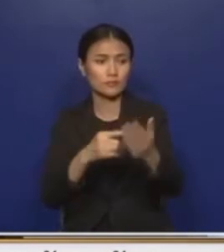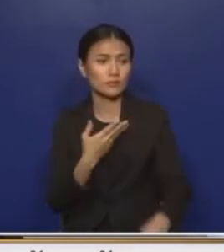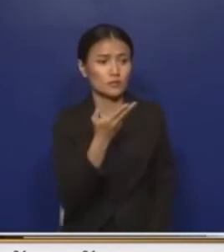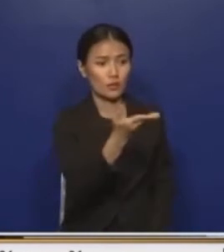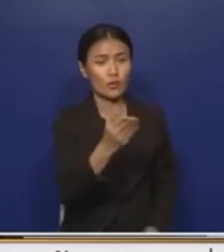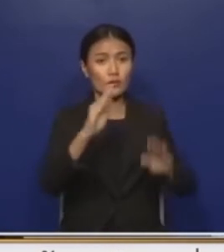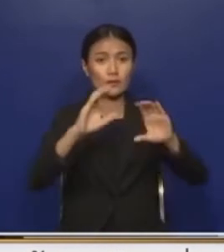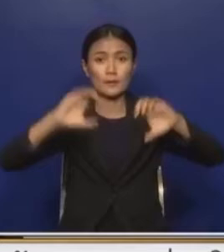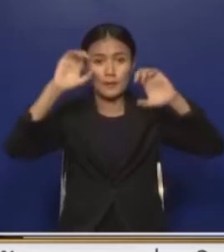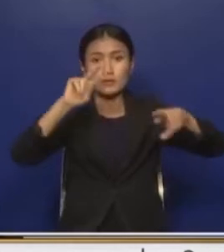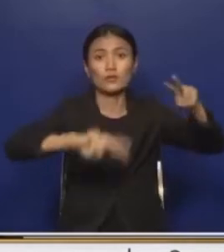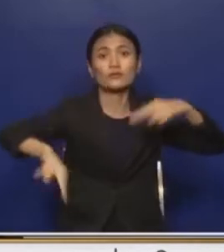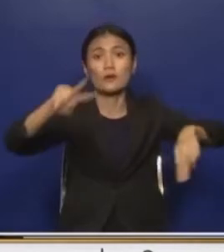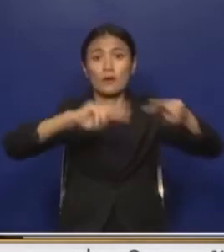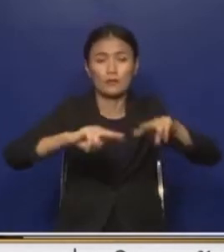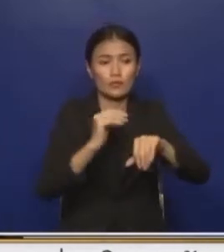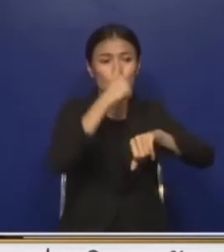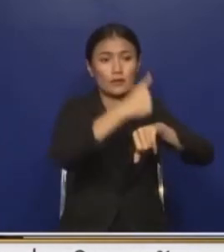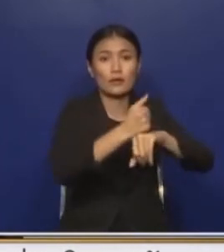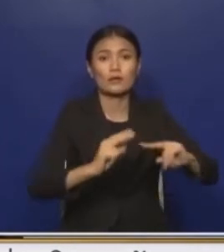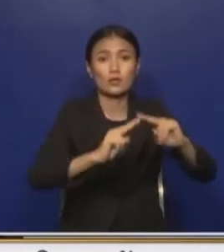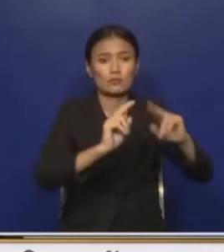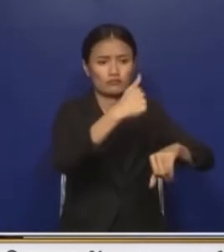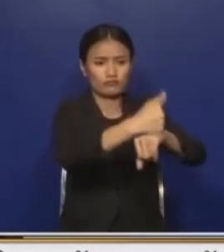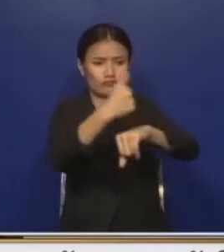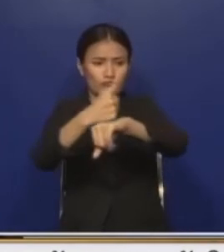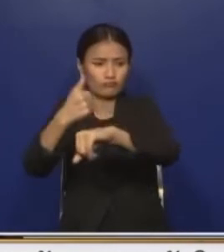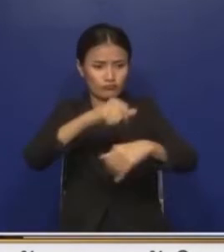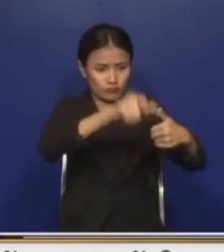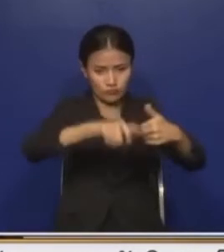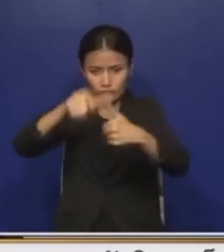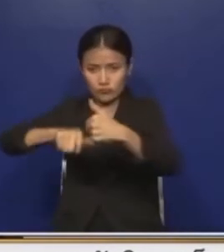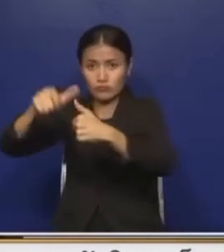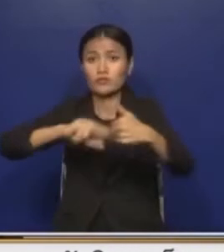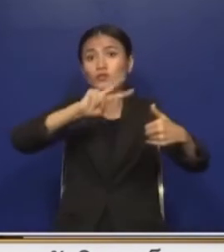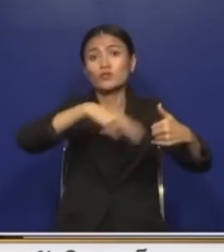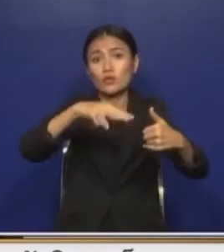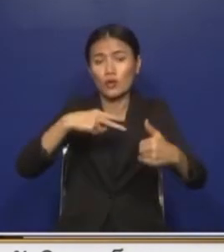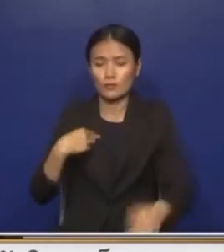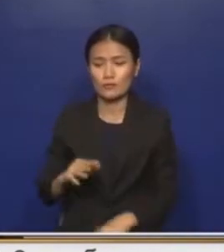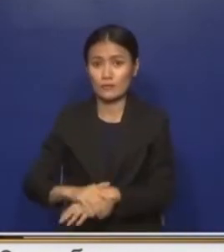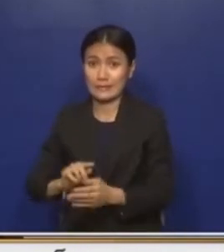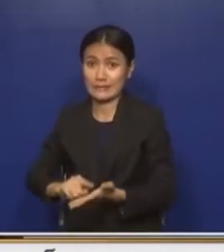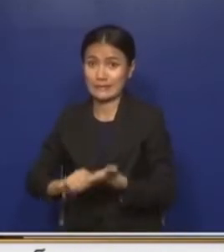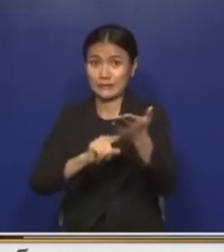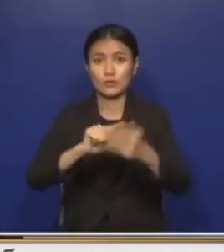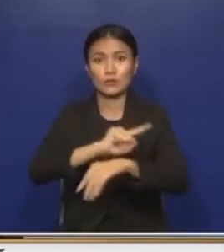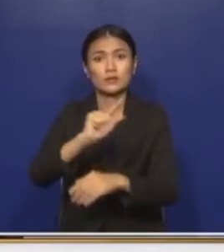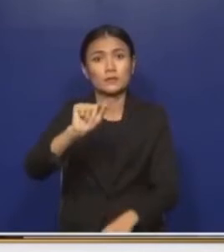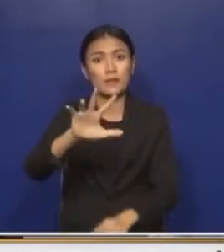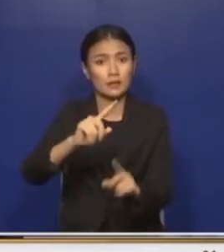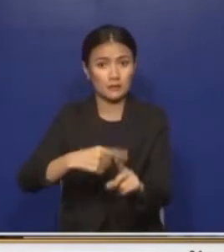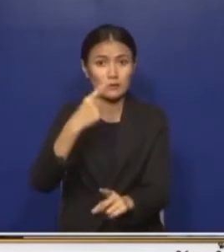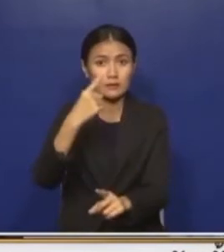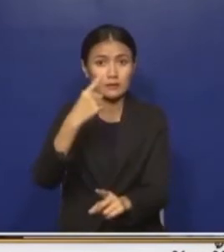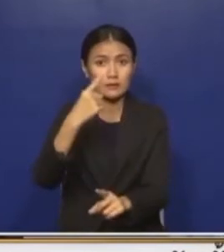ติไม่ไว้วางใจรัฐมนตรีเป็นรายบุคคลซึ่งได้ยื่นต่อท่านประธานไปเมื่อวันที่25มกราคมที่ผ่าน